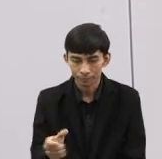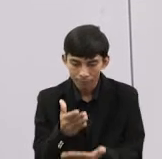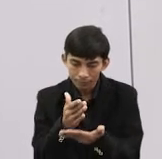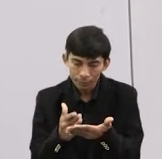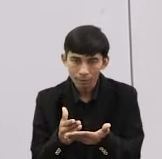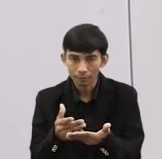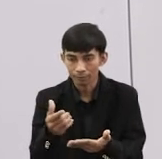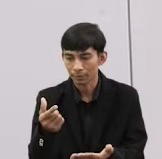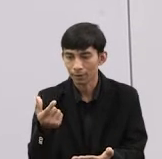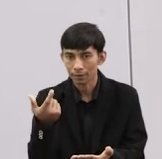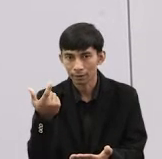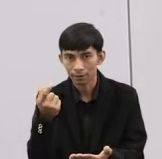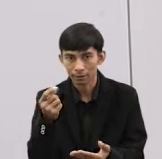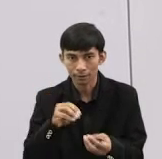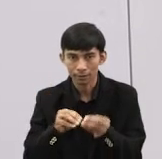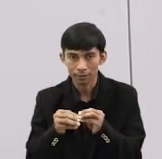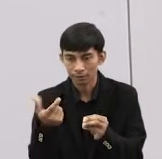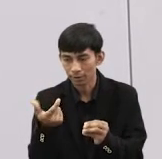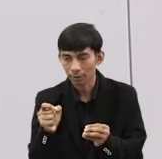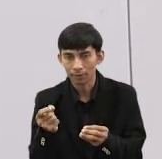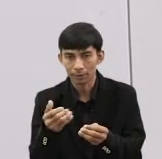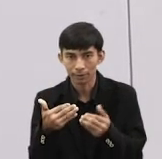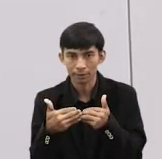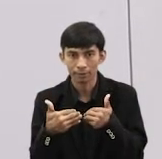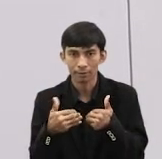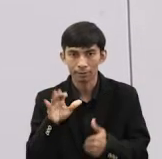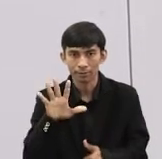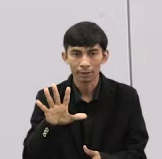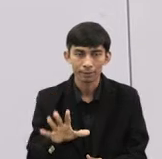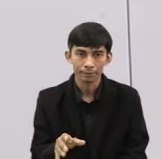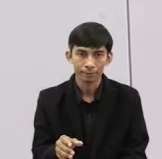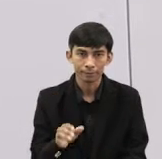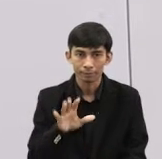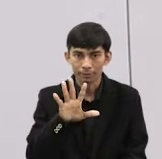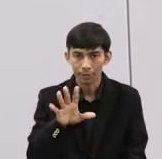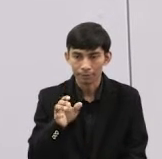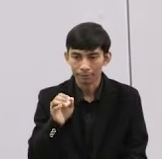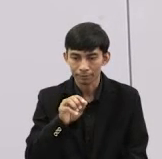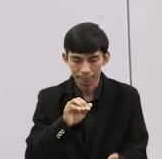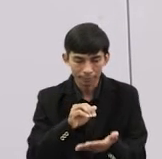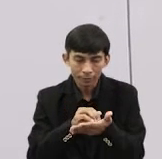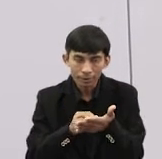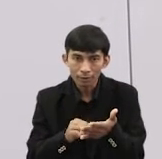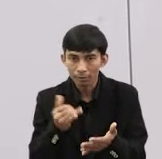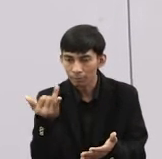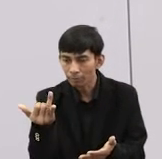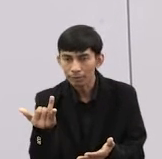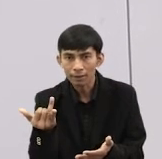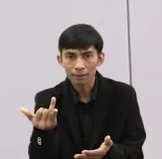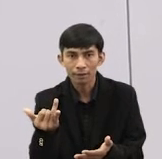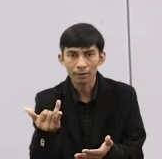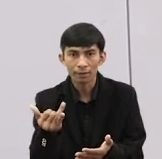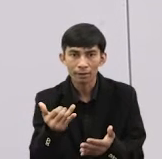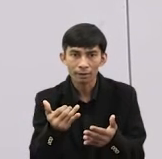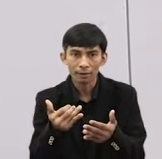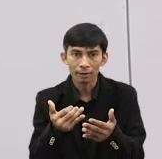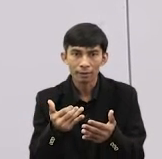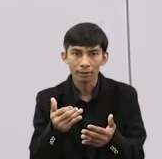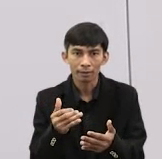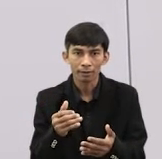pram đọ nâng pram phí ta pram đọ nâng pram phí cao rửa tì